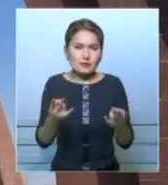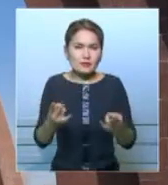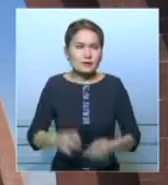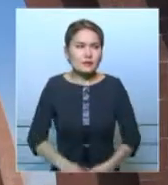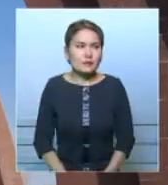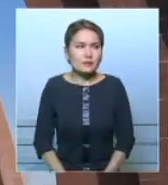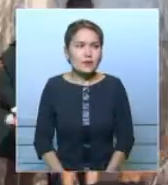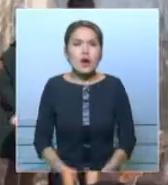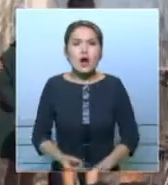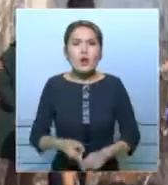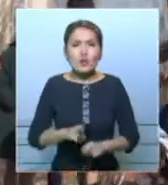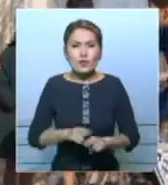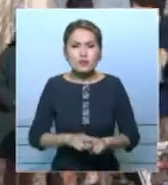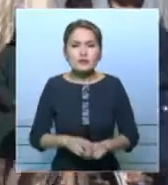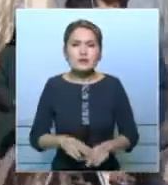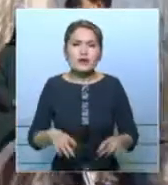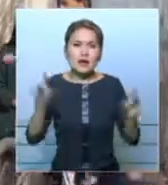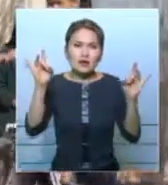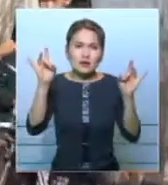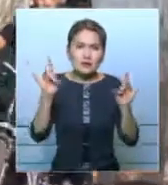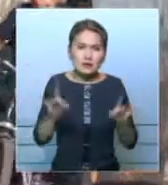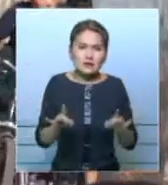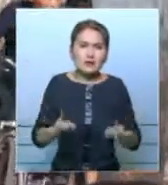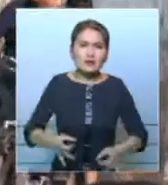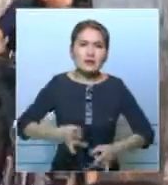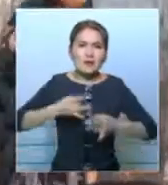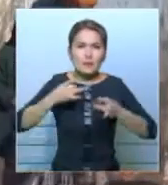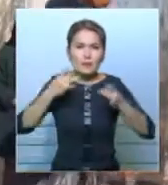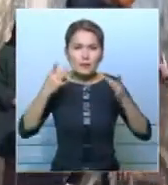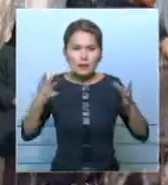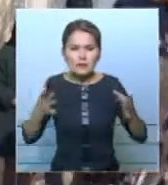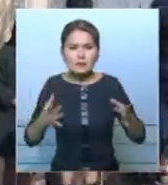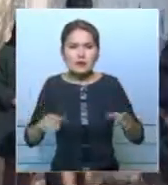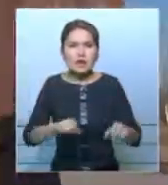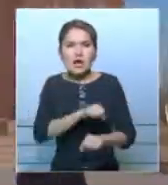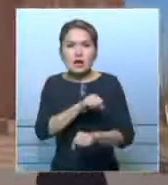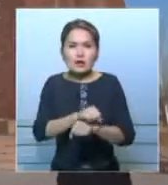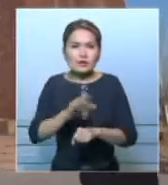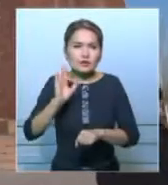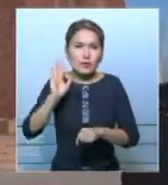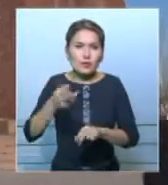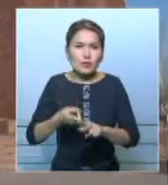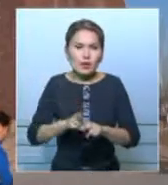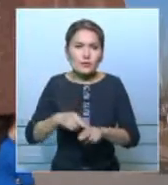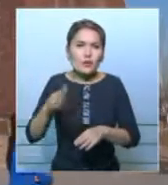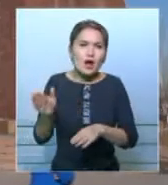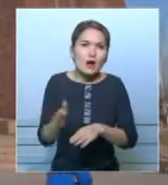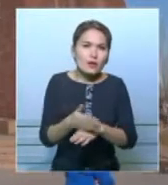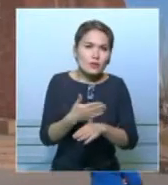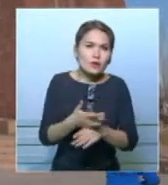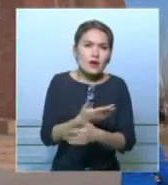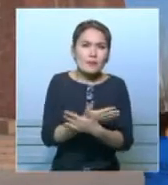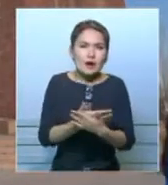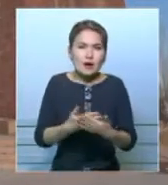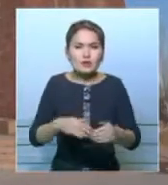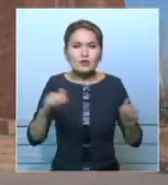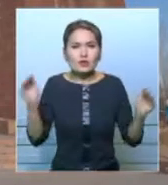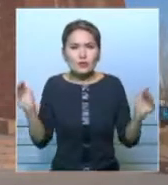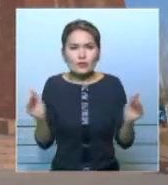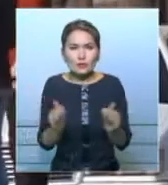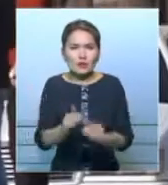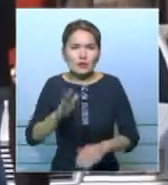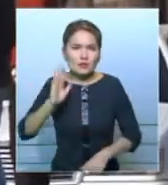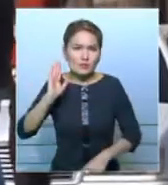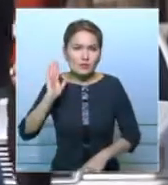150 адамнан аспайтын, бірақ күнде бітетін қарапайым той өткізуге міндеттемек. Ал қыдыру кезіндегі салтанатты шеруде 5 көліктен көп